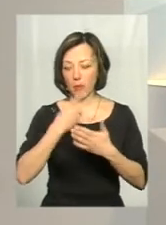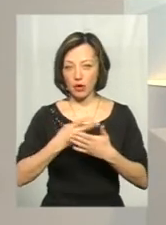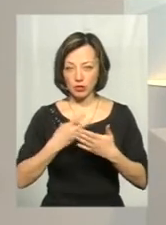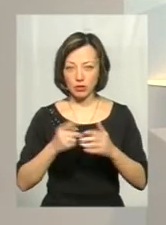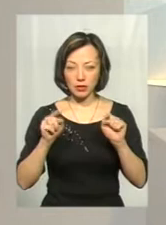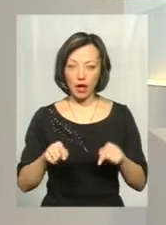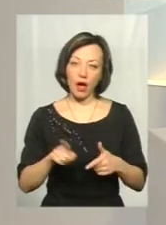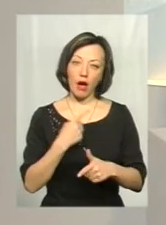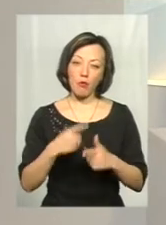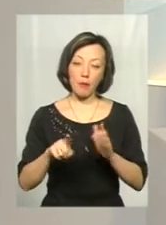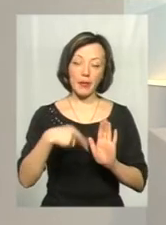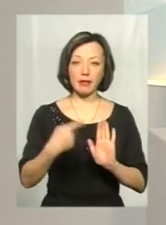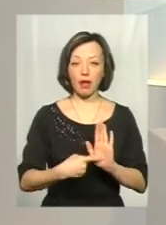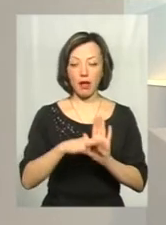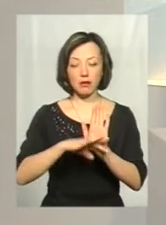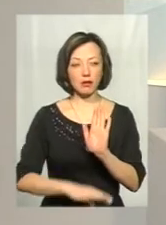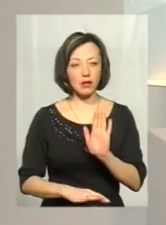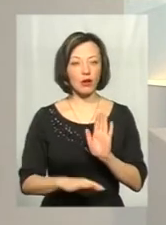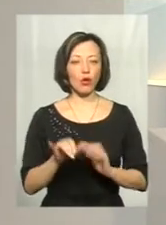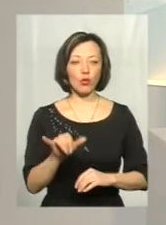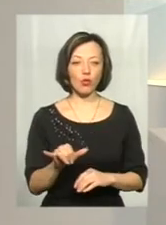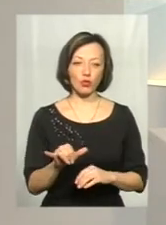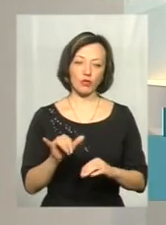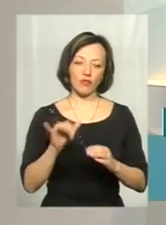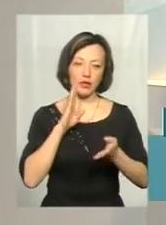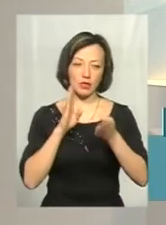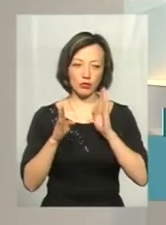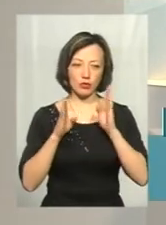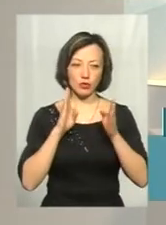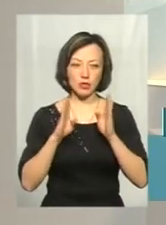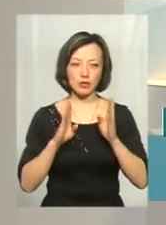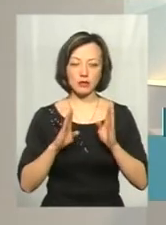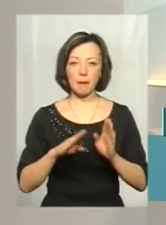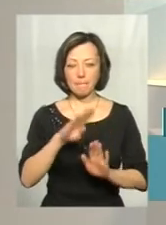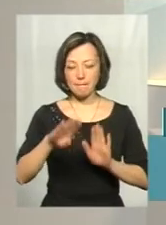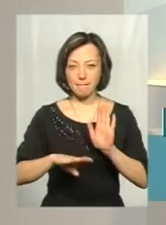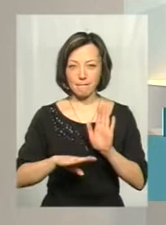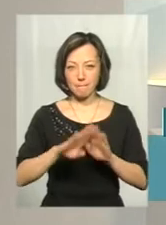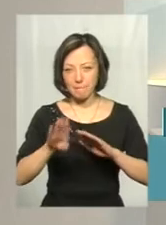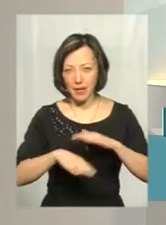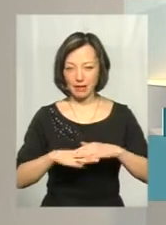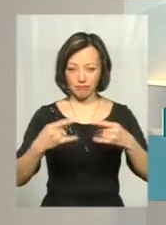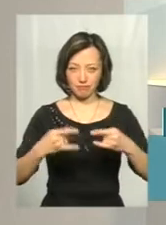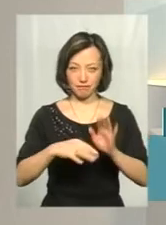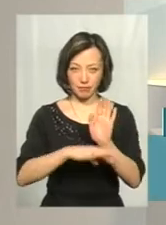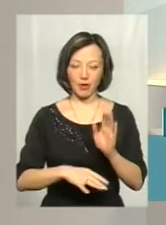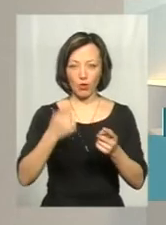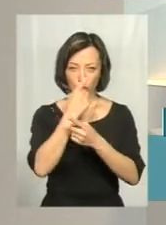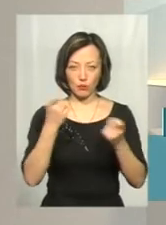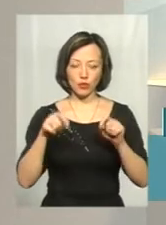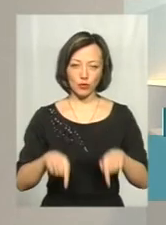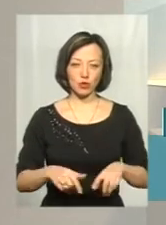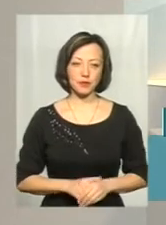на екранах, або ставте ваші питання в соцмережі Facebook під трансляцією ефіру, ми їх озвучимо тут у